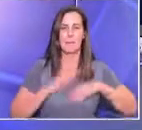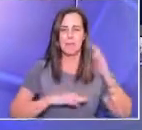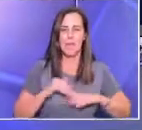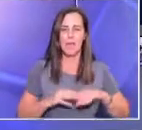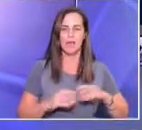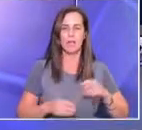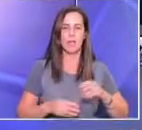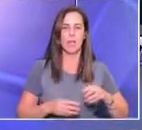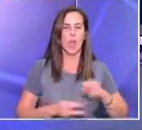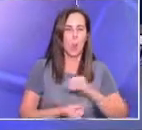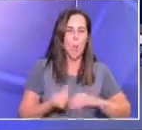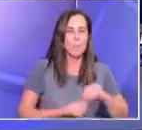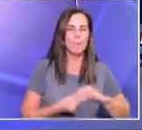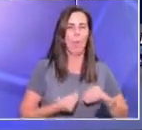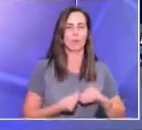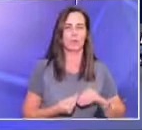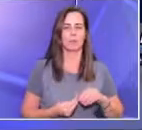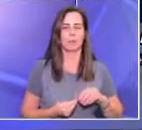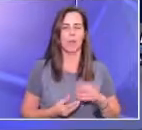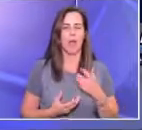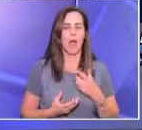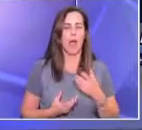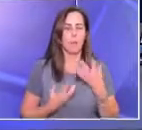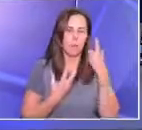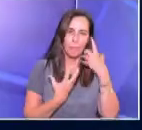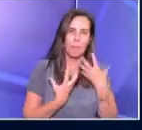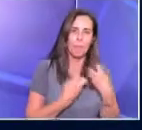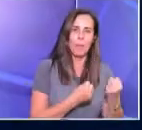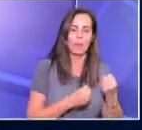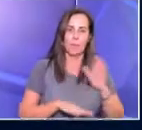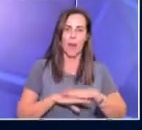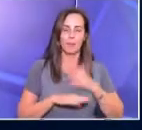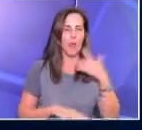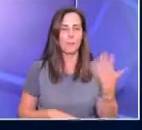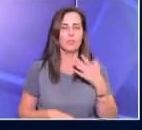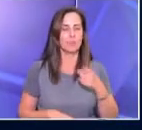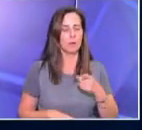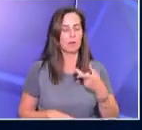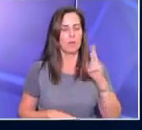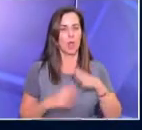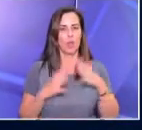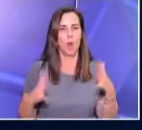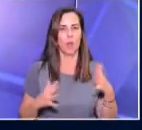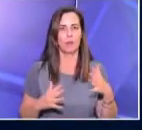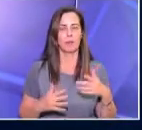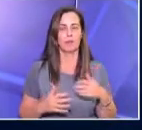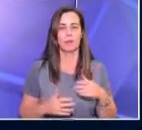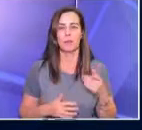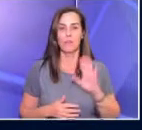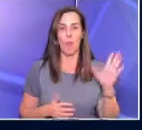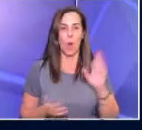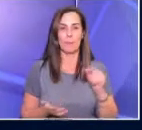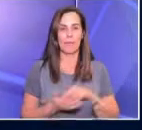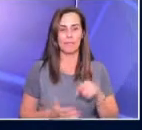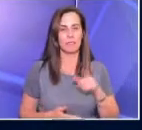האלה וקומבינות למיניהן, הפיתוי שלך לעשות זה במיוחד שאתה יושב באותו תפקיד כל כך הרבה שנים, הוא בהחלט הרבה יותר גדול, ולא רק בגלל